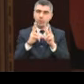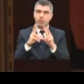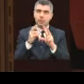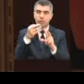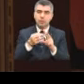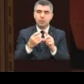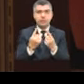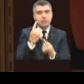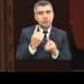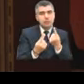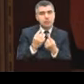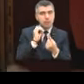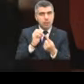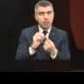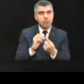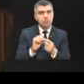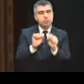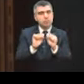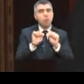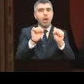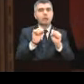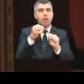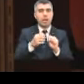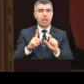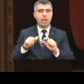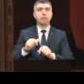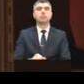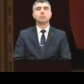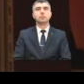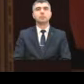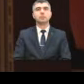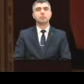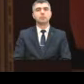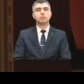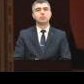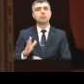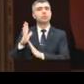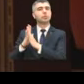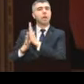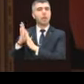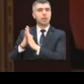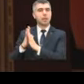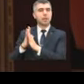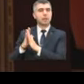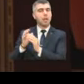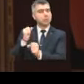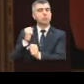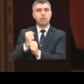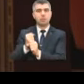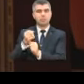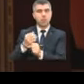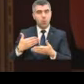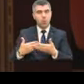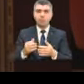الله وقعت انتكاسه حنا باش نواجهوها. حنا شحال هذه حنا كنوجدوا، ماشي عاد اليوم. اذا دابا شو كيبقى